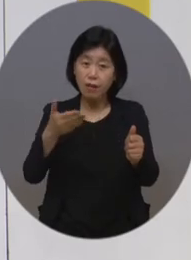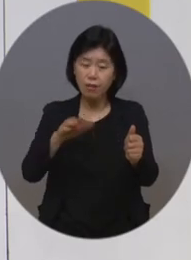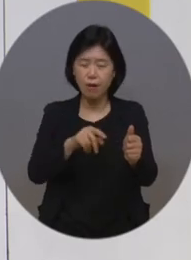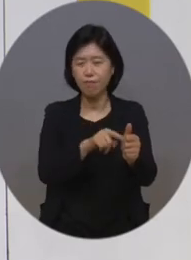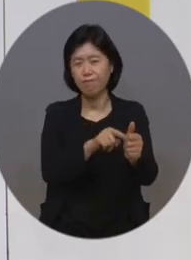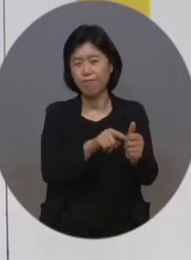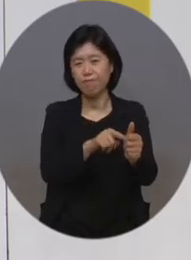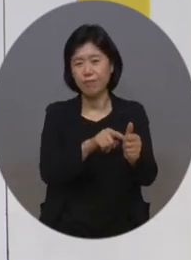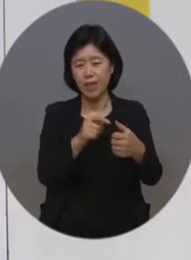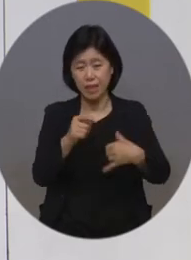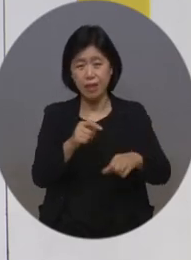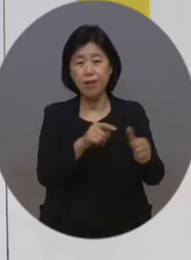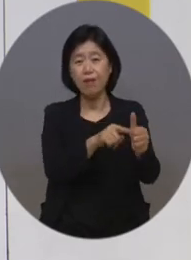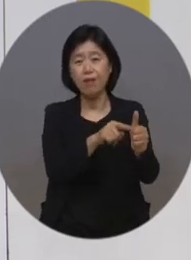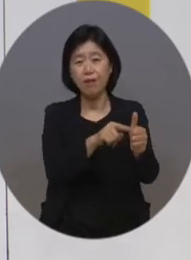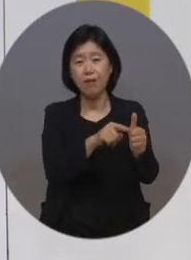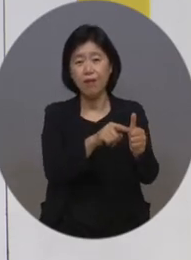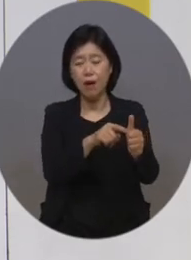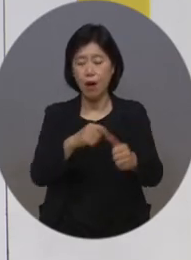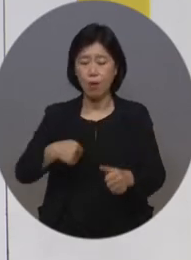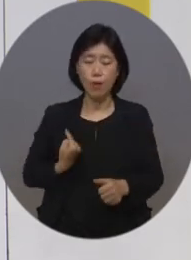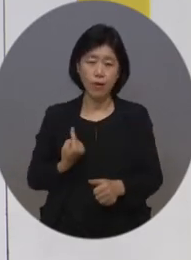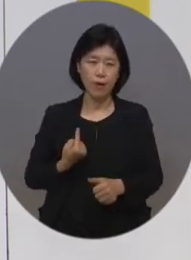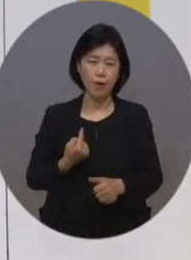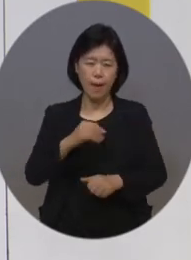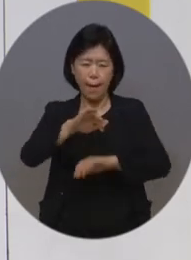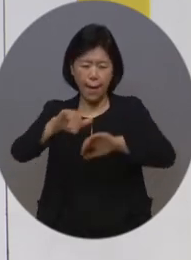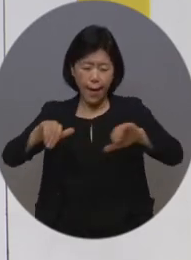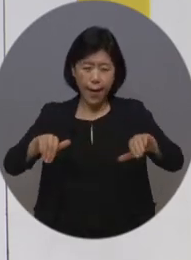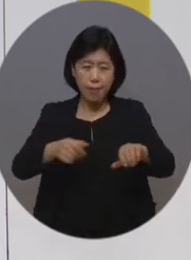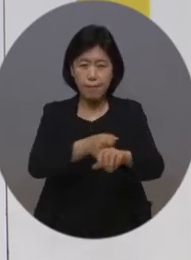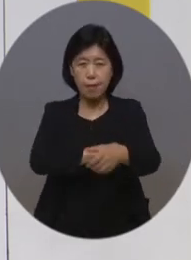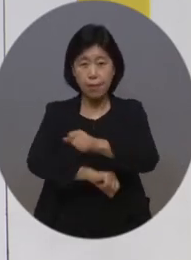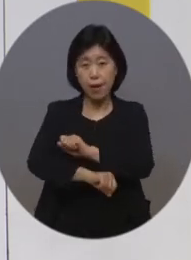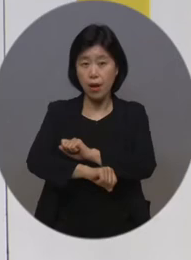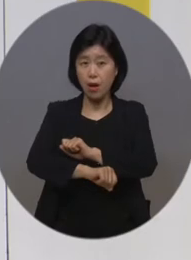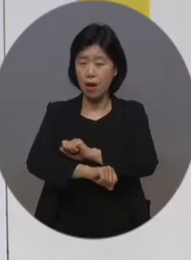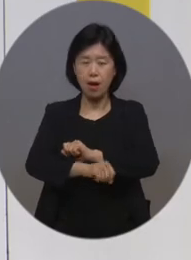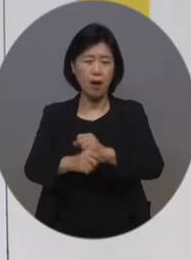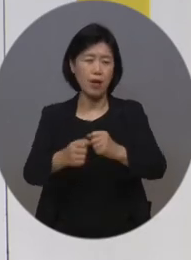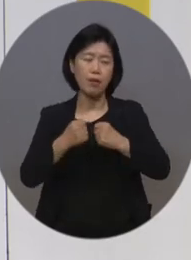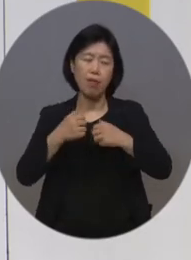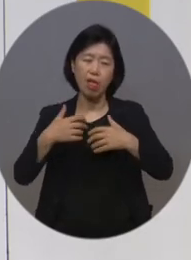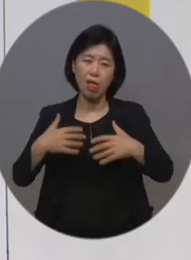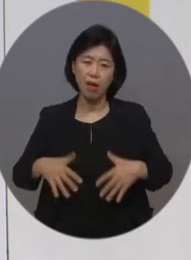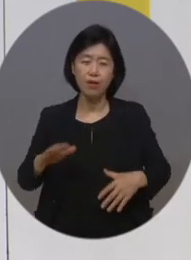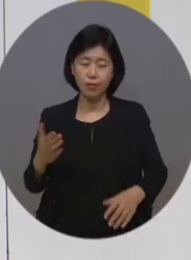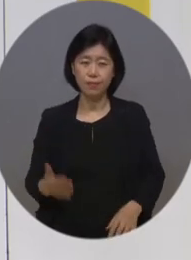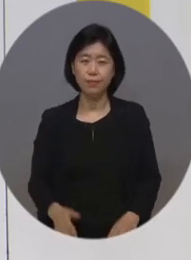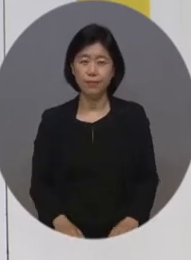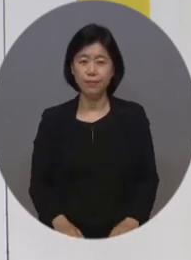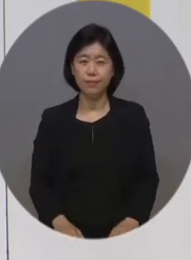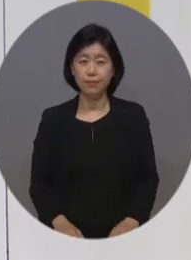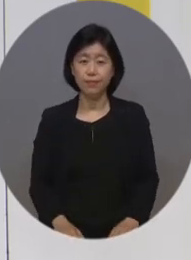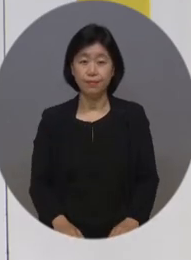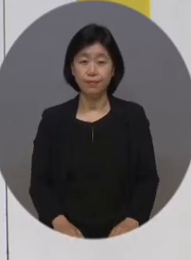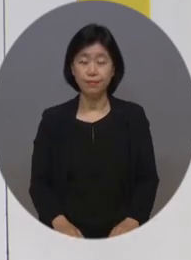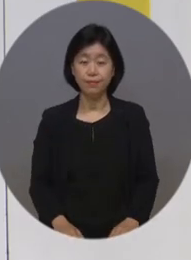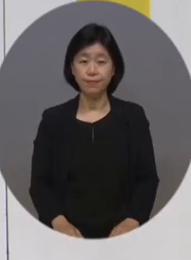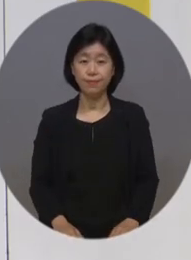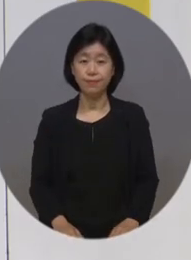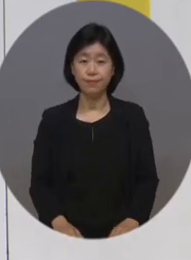자립심이 없어져요 4 어려움을 이겨낼 그 뭐랄까요 그런 이 바탕에